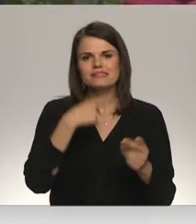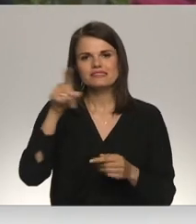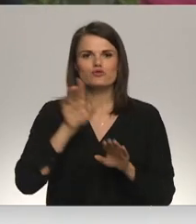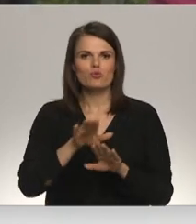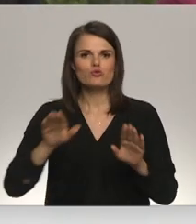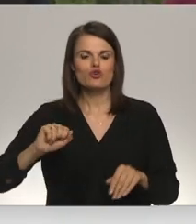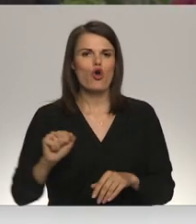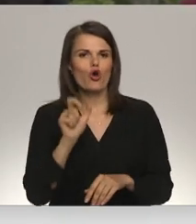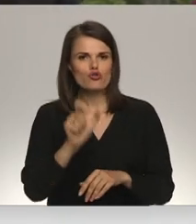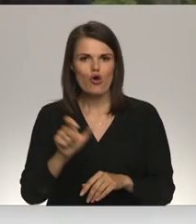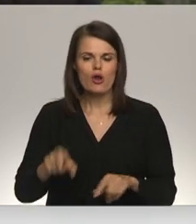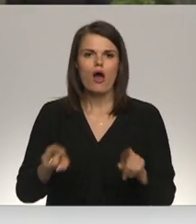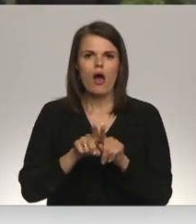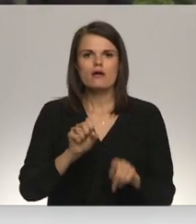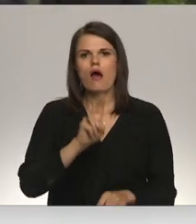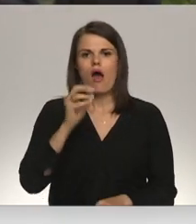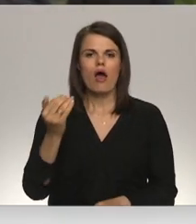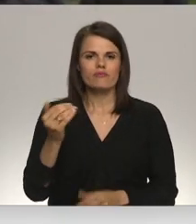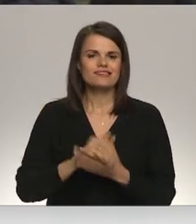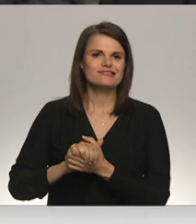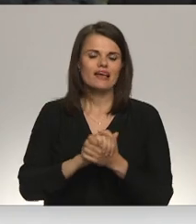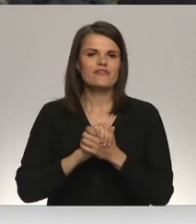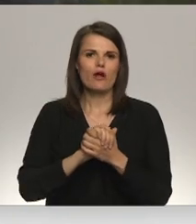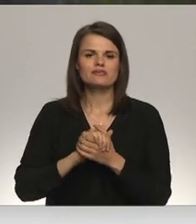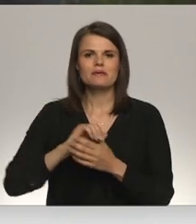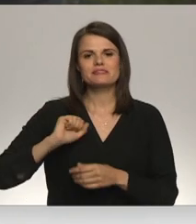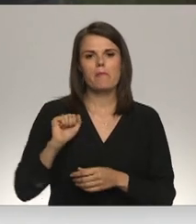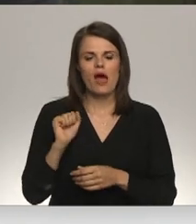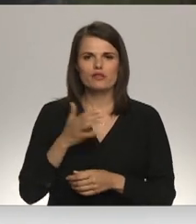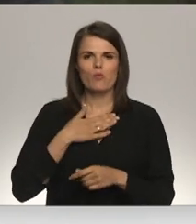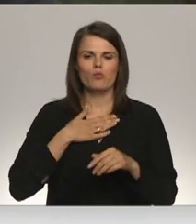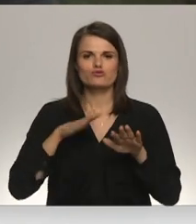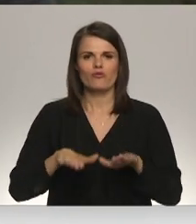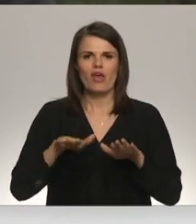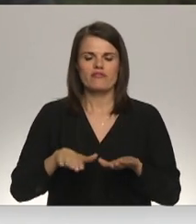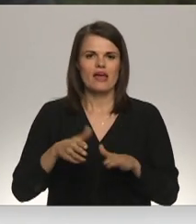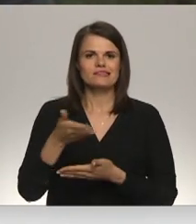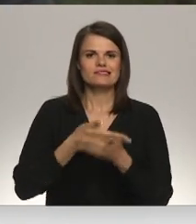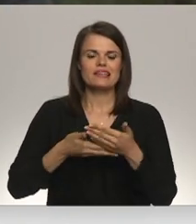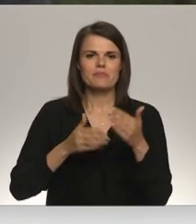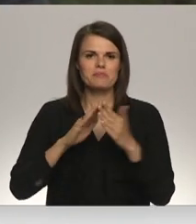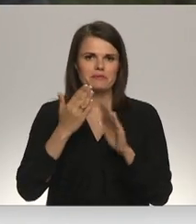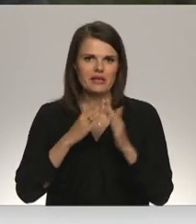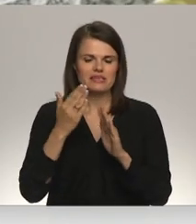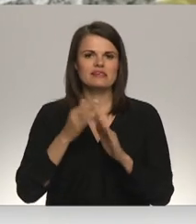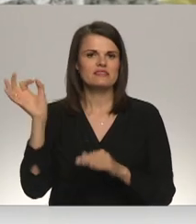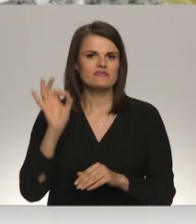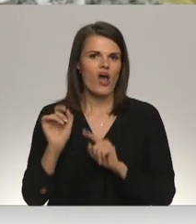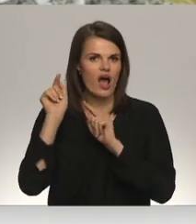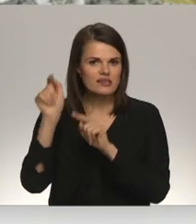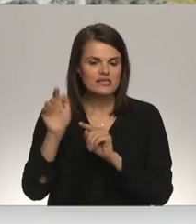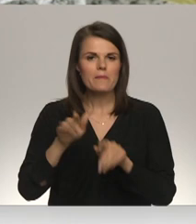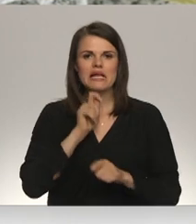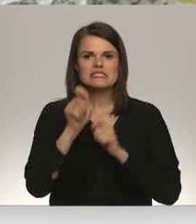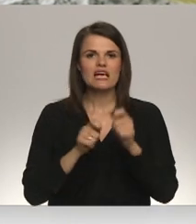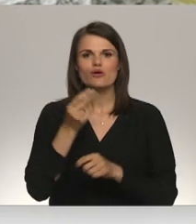kolēģi. Arī Annas sadraudzības partneri mūsu pašu ēgļu sadarbības pilsētas Vācijā. Par